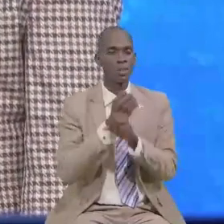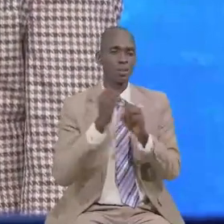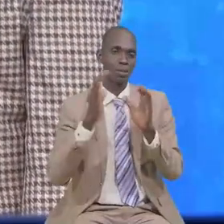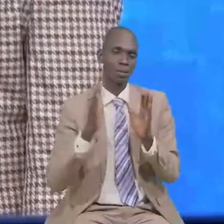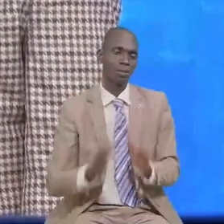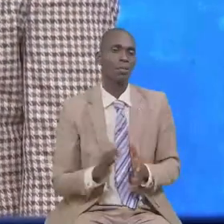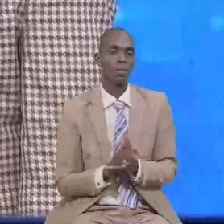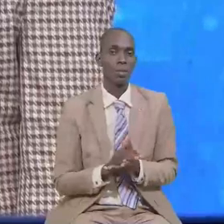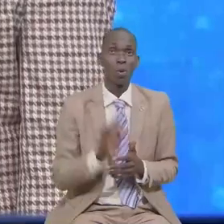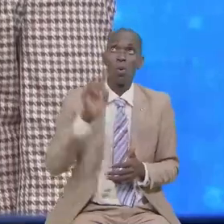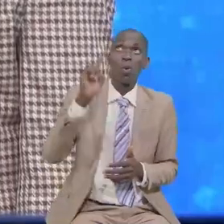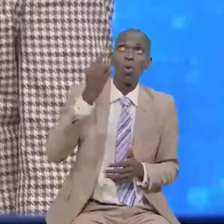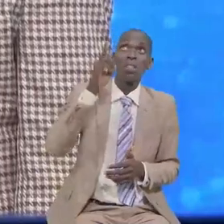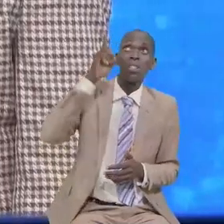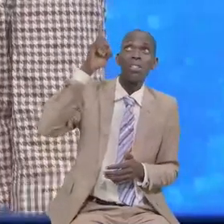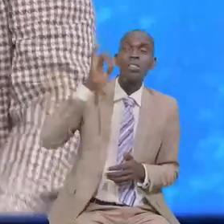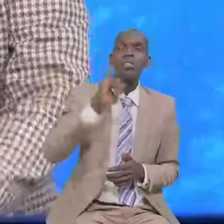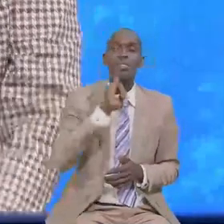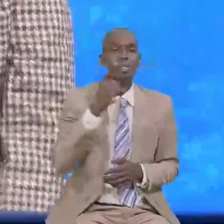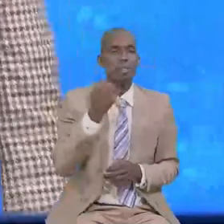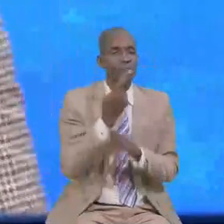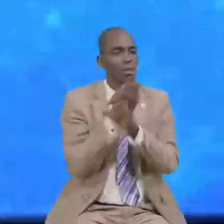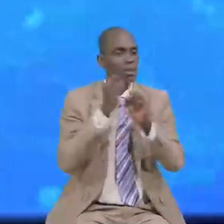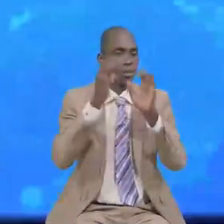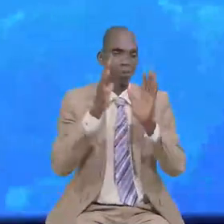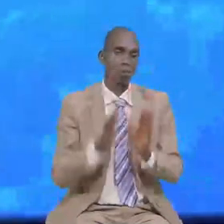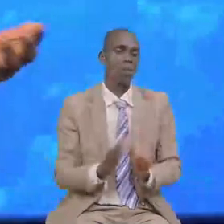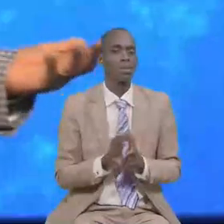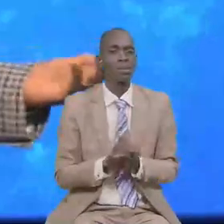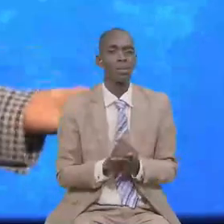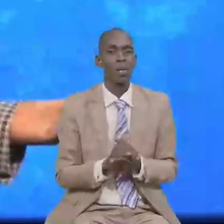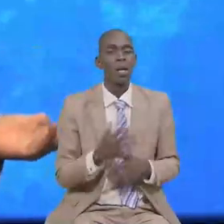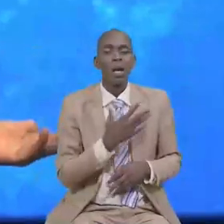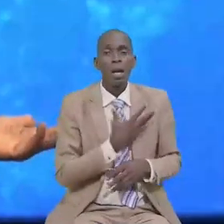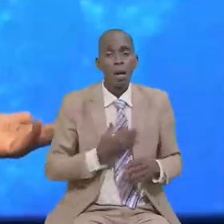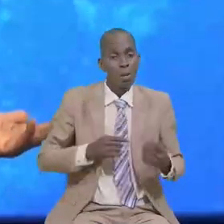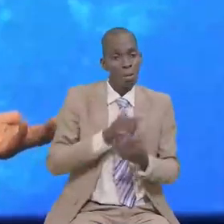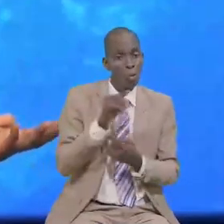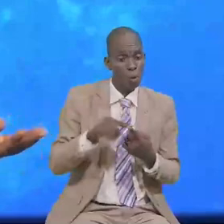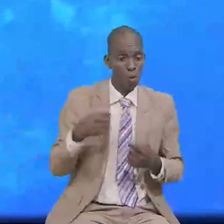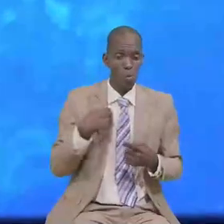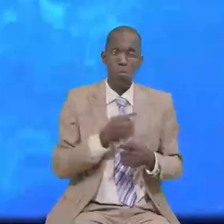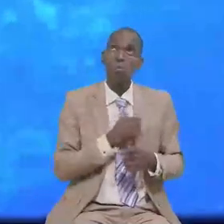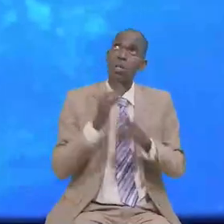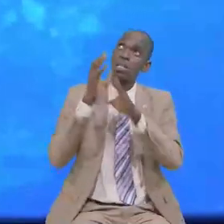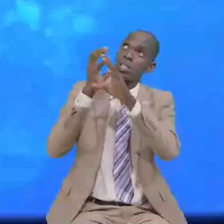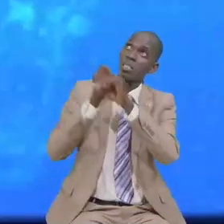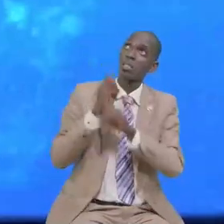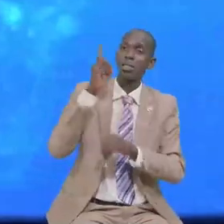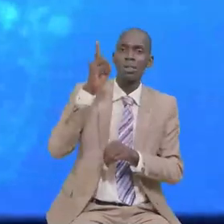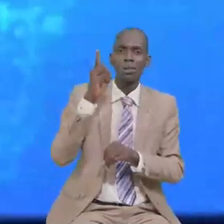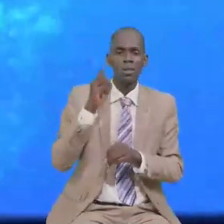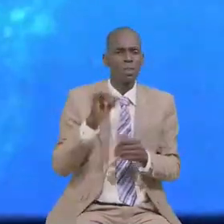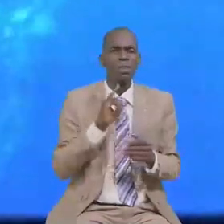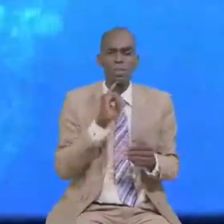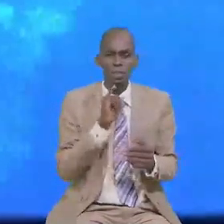serrés. Seul le Sauveur, seul le Rédempteur qui puisse le faire lorsque nous le recevons. N'est-ce